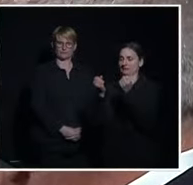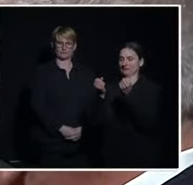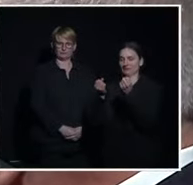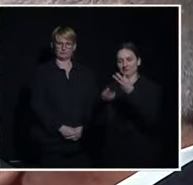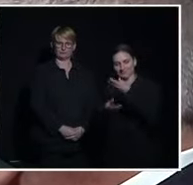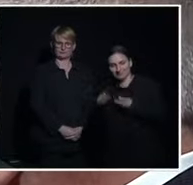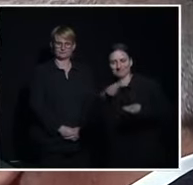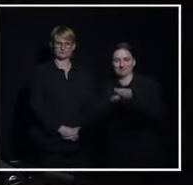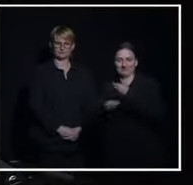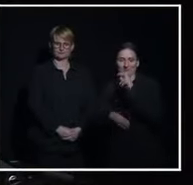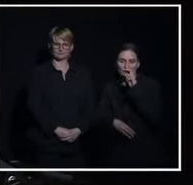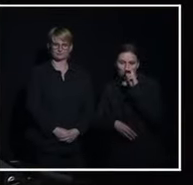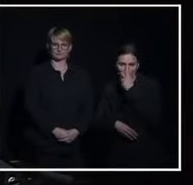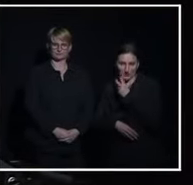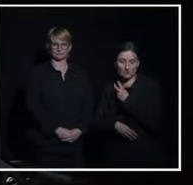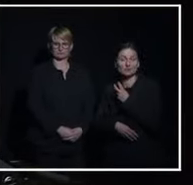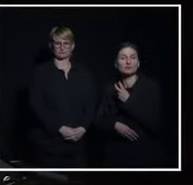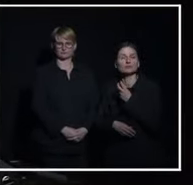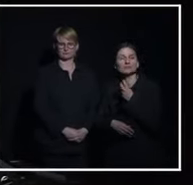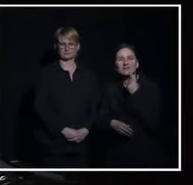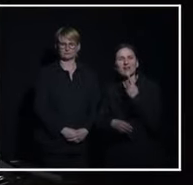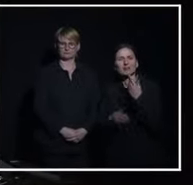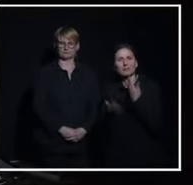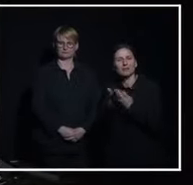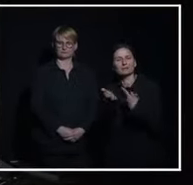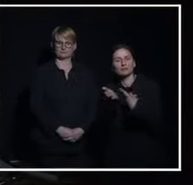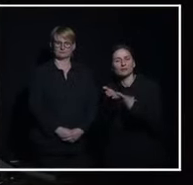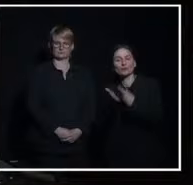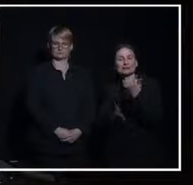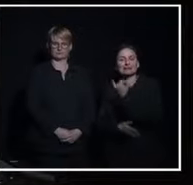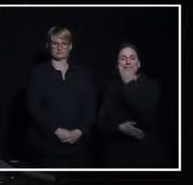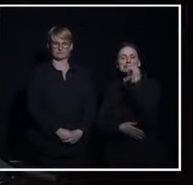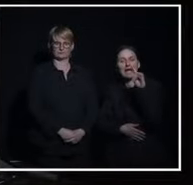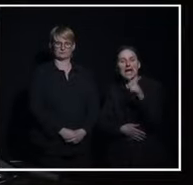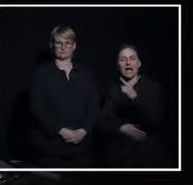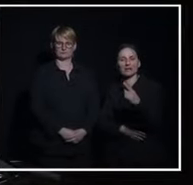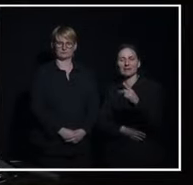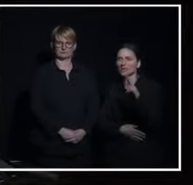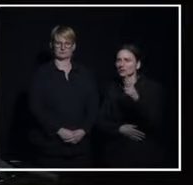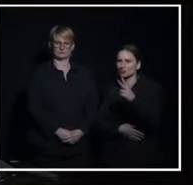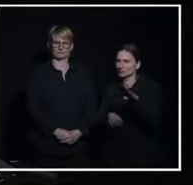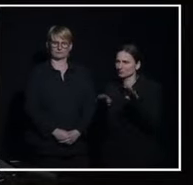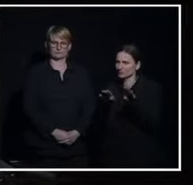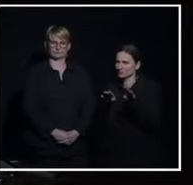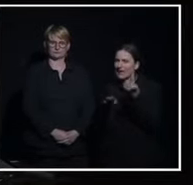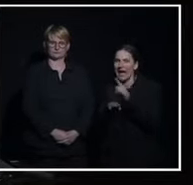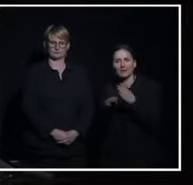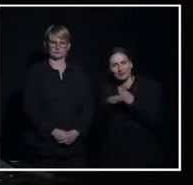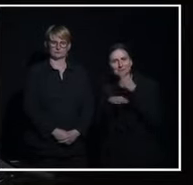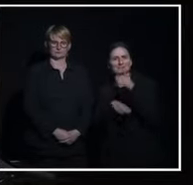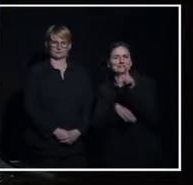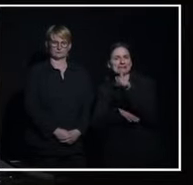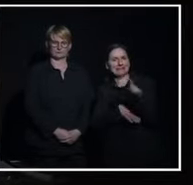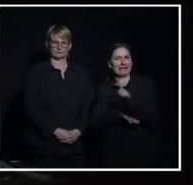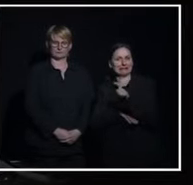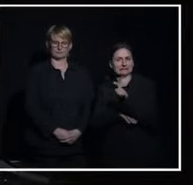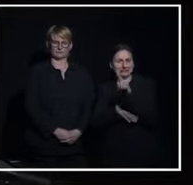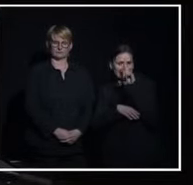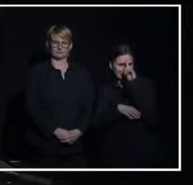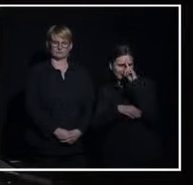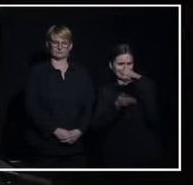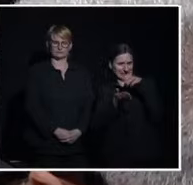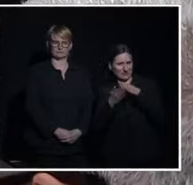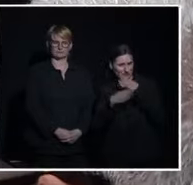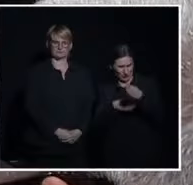tun. Es wird zum Beispiel gefordert, einmal im Jahr oder einmal in der Schulzeit in einer KZ-Gedenkstätte gewesen zu sein. Reicht